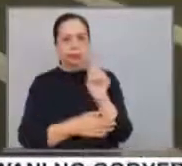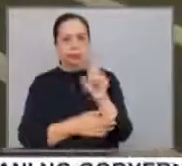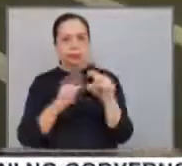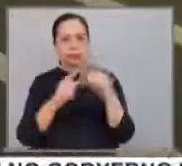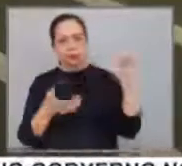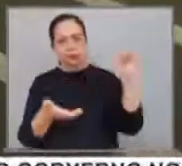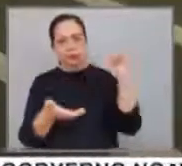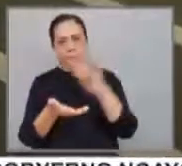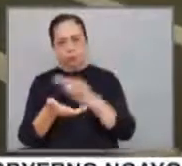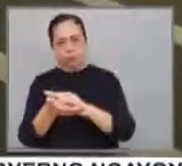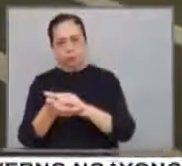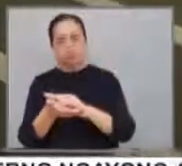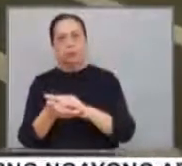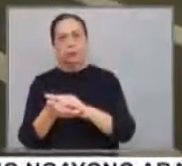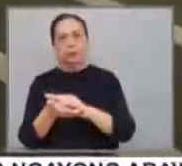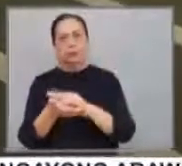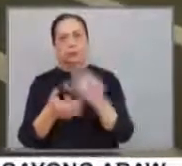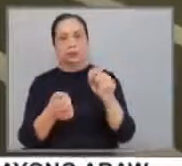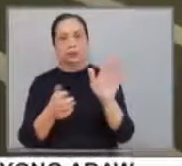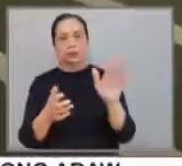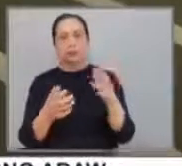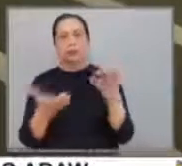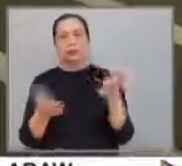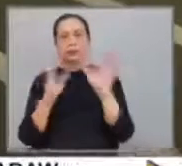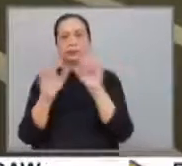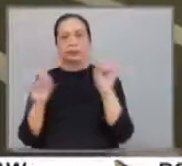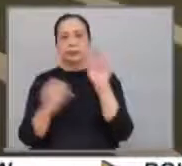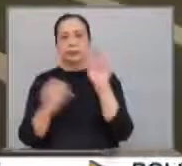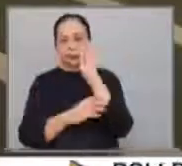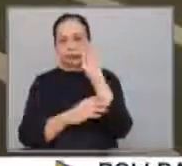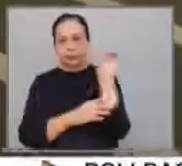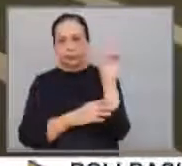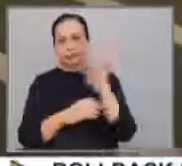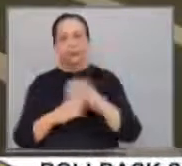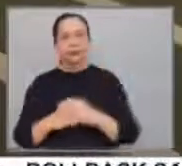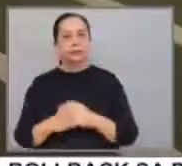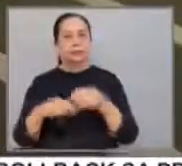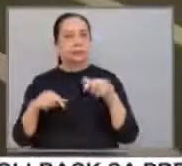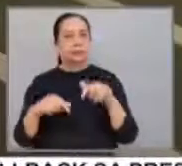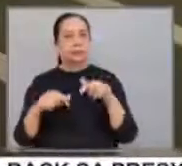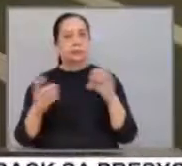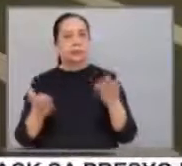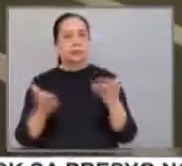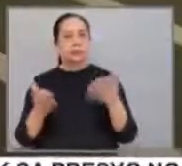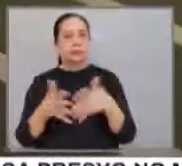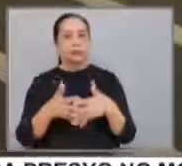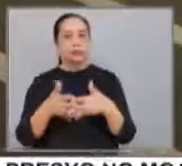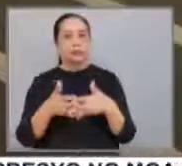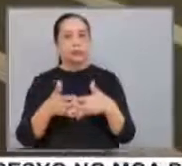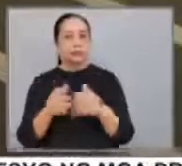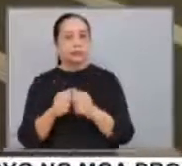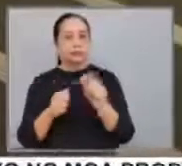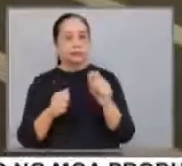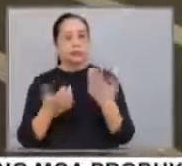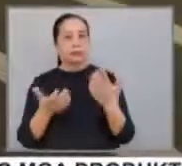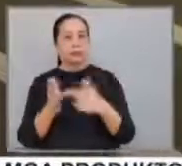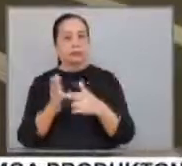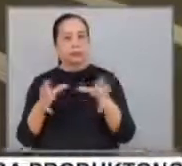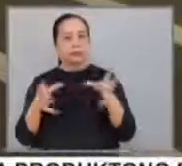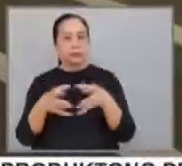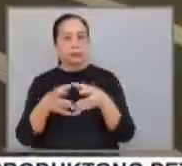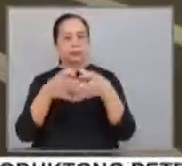ang sinakyang eroplano ni Pangulong Ferdinand Marcos Jr. dito nga yan sa Amerika. Kasama sa kanyang delegasyon, ang kanyang misis